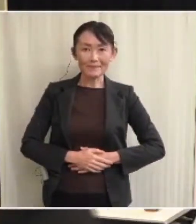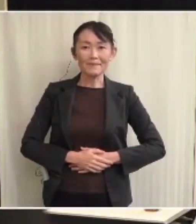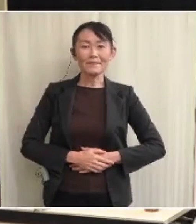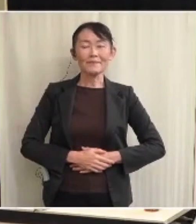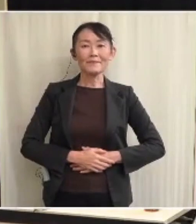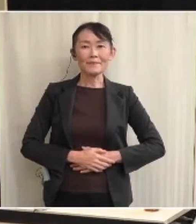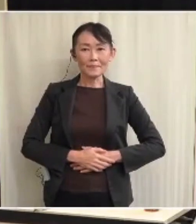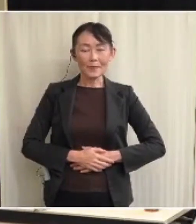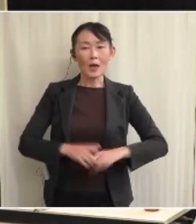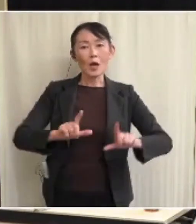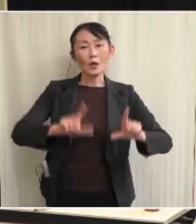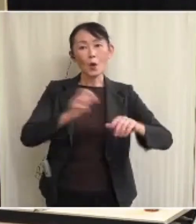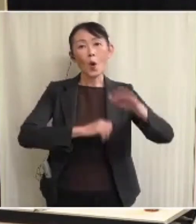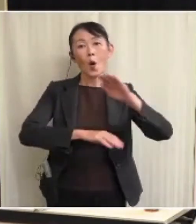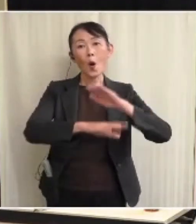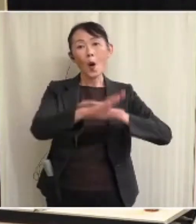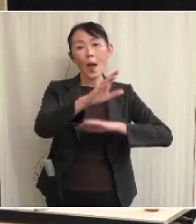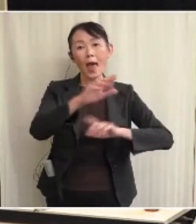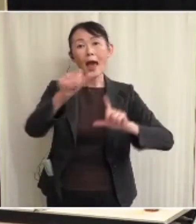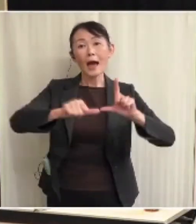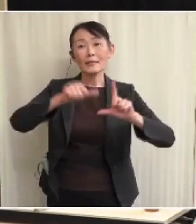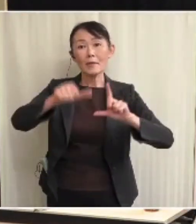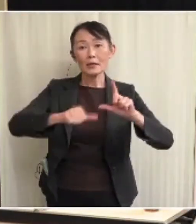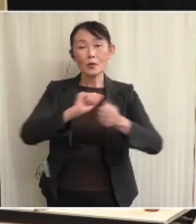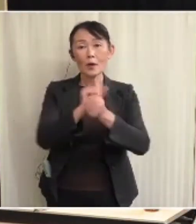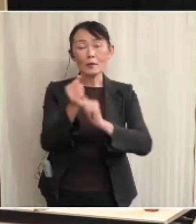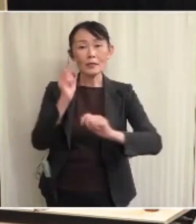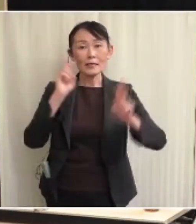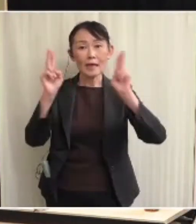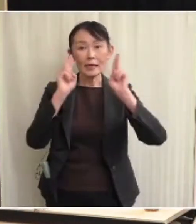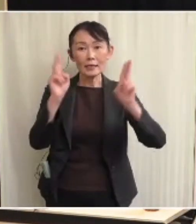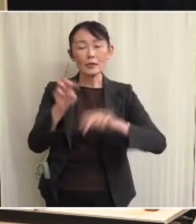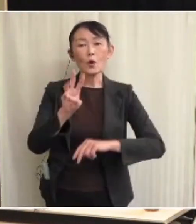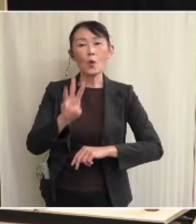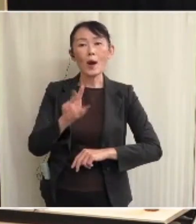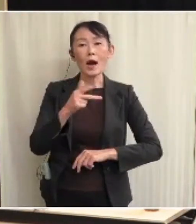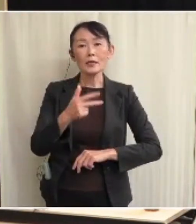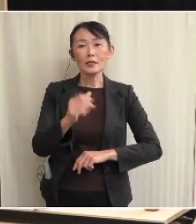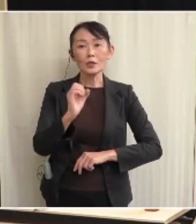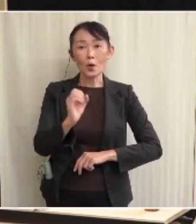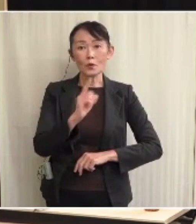すいません、東映アニメーションの鷲尾と申します。今日はよろしくお願いいたします。